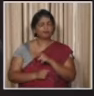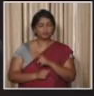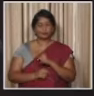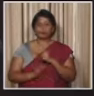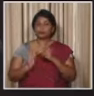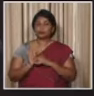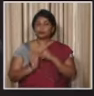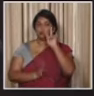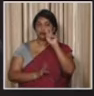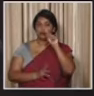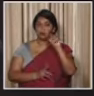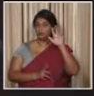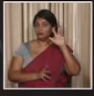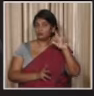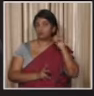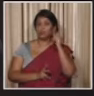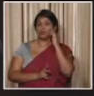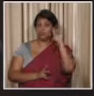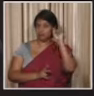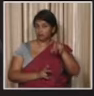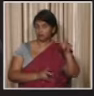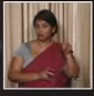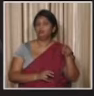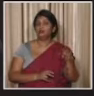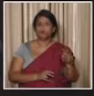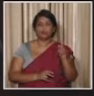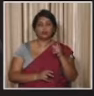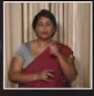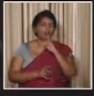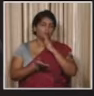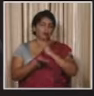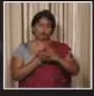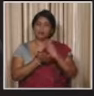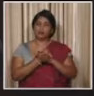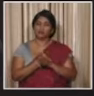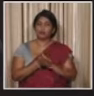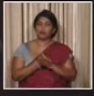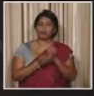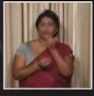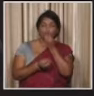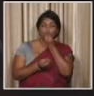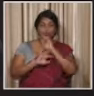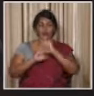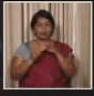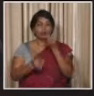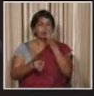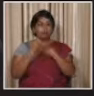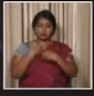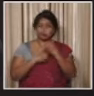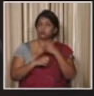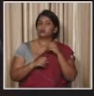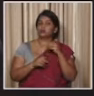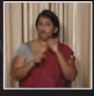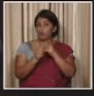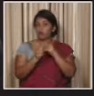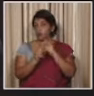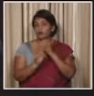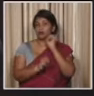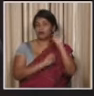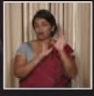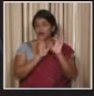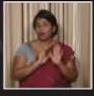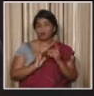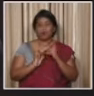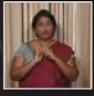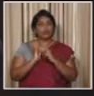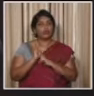million dekai dasuma atak kaanthawanta manushika sahayoge, e kiyanne aahara paana poshana dimata awashyai kiyana eka